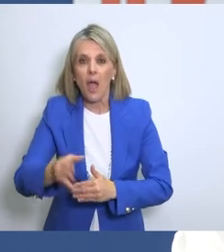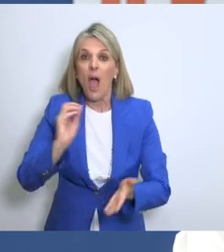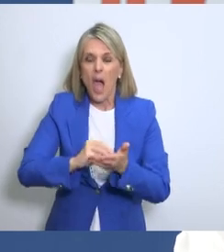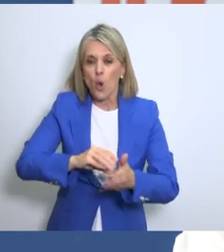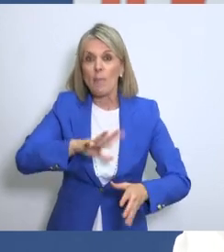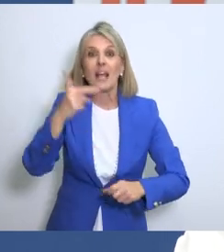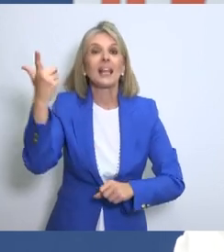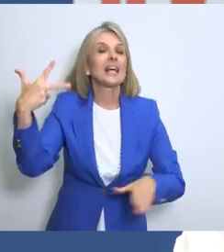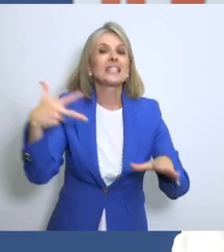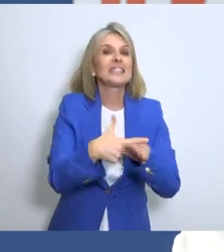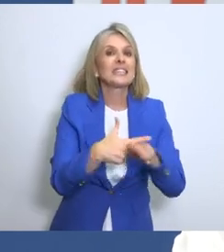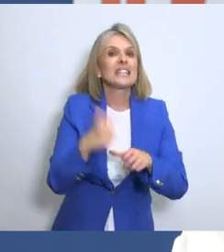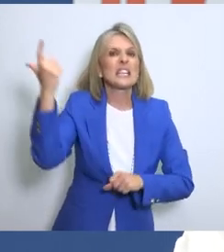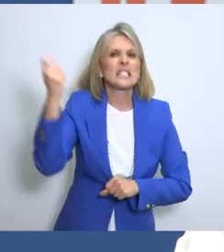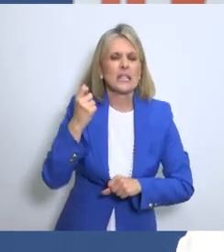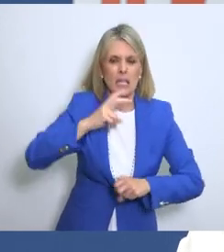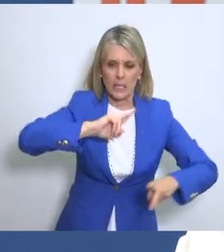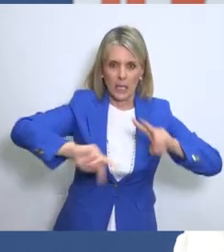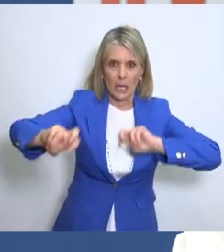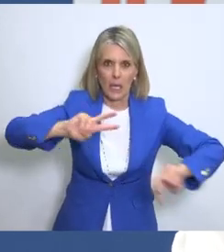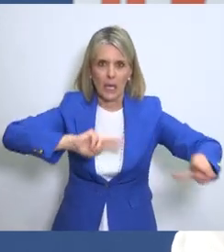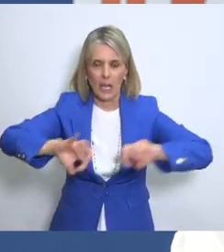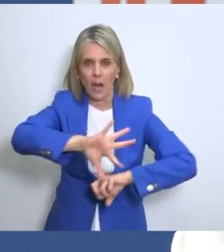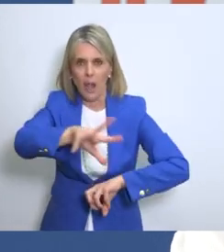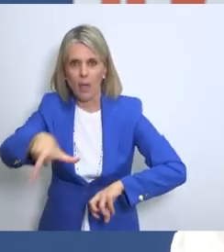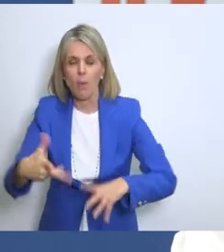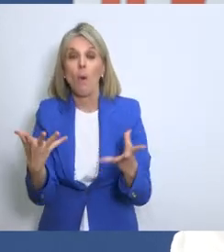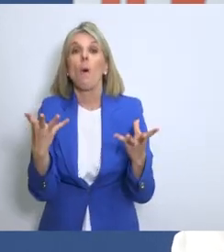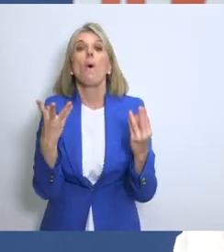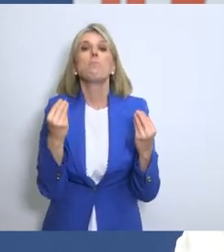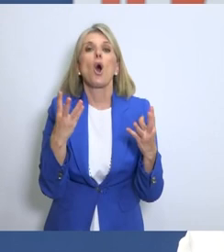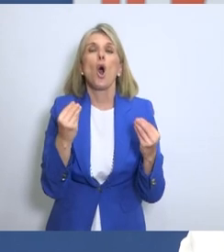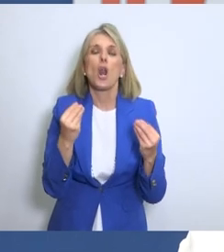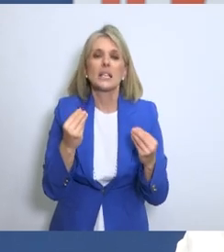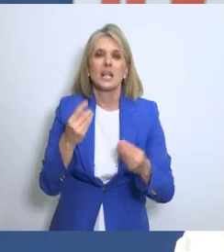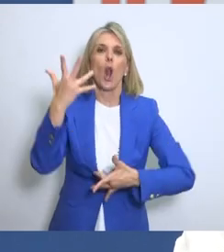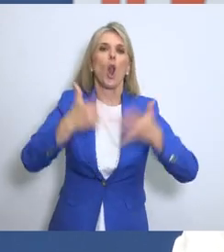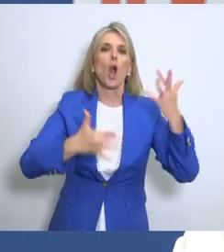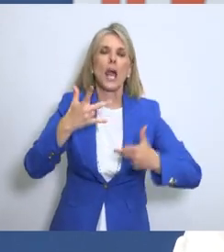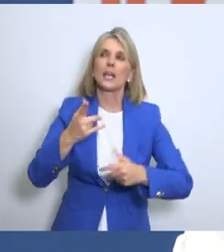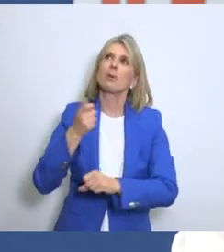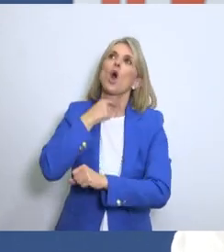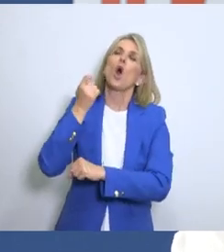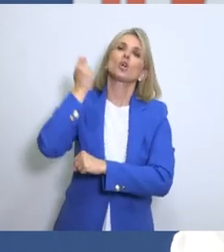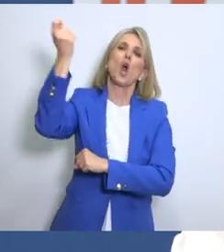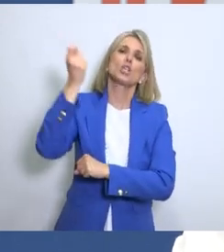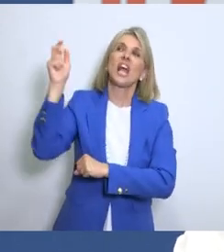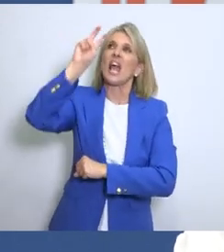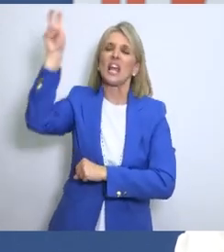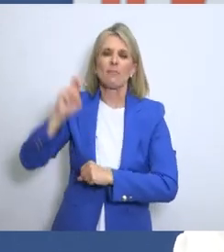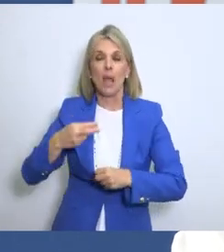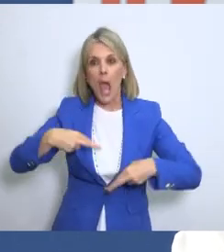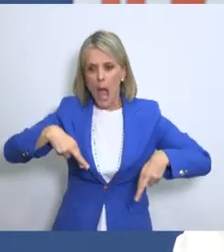παραμένουν στα επίπεδα εξαθλίωσης, με τους δεκάδες χιλιάδες απλήρωτους λογαριασμούς ρεύματος, με την ακρίβεια